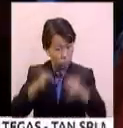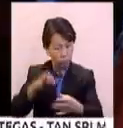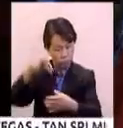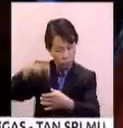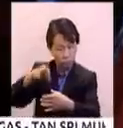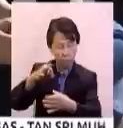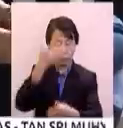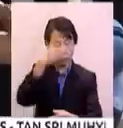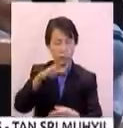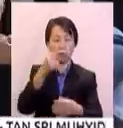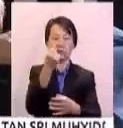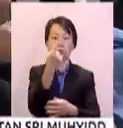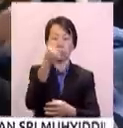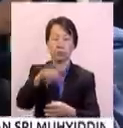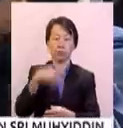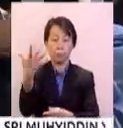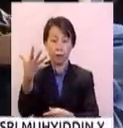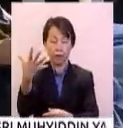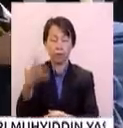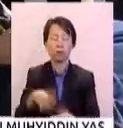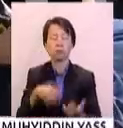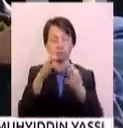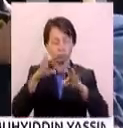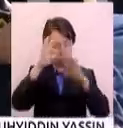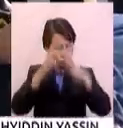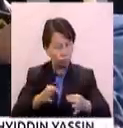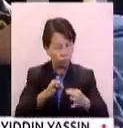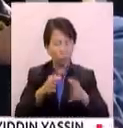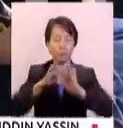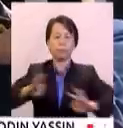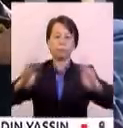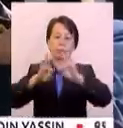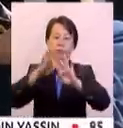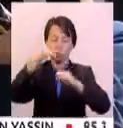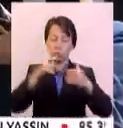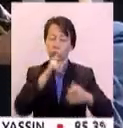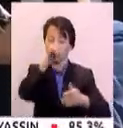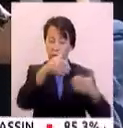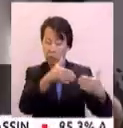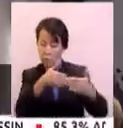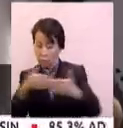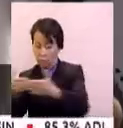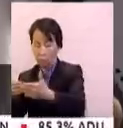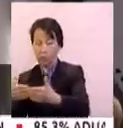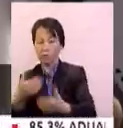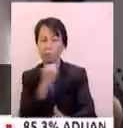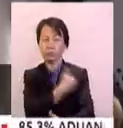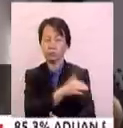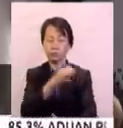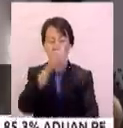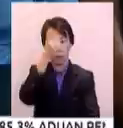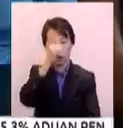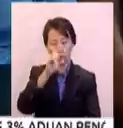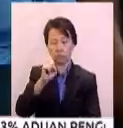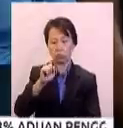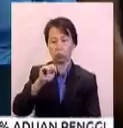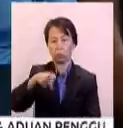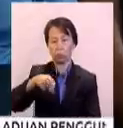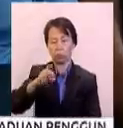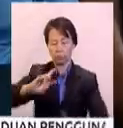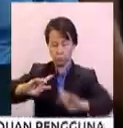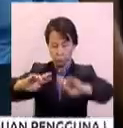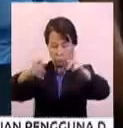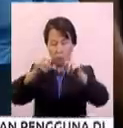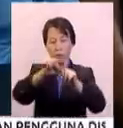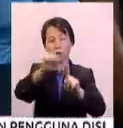pada 11 Mei nanti. Keputusan itu penting untuk memastikan kesinambungan perjuangan mendiang Datuk Stephen Wong membangunkan